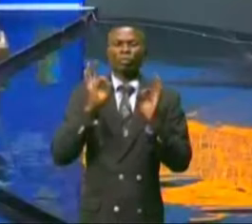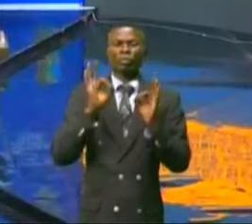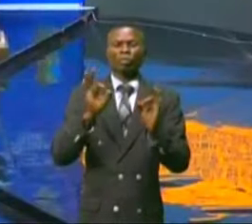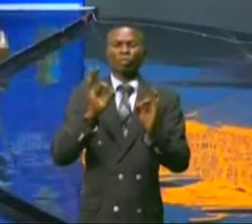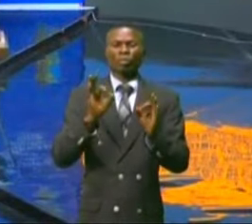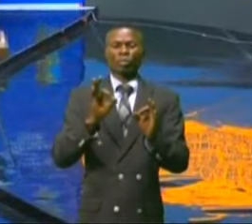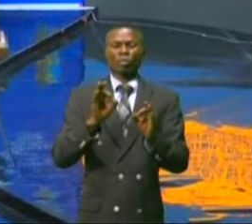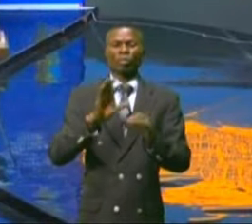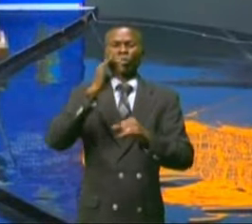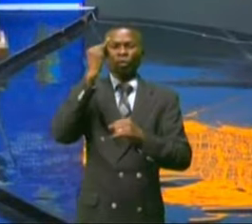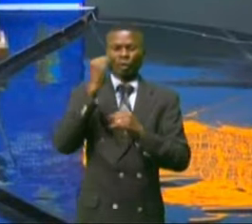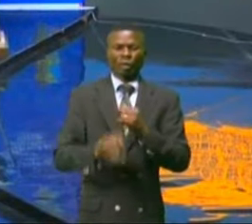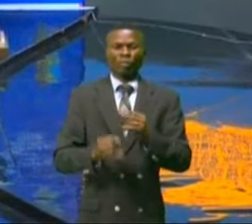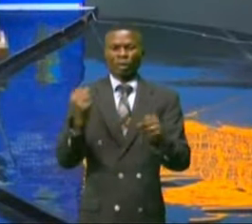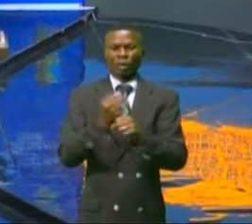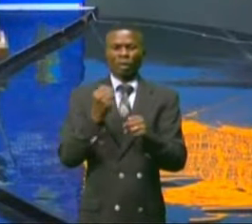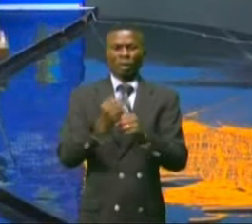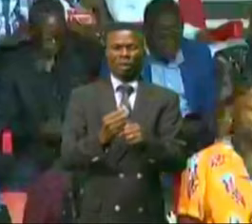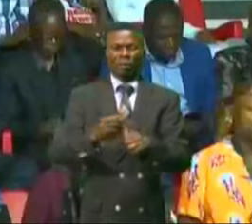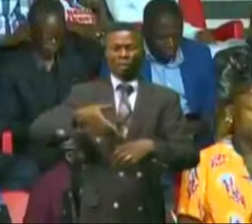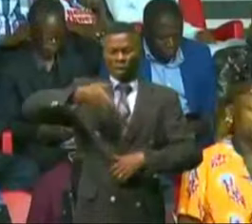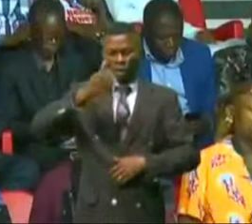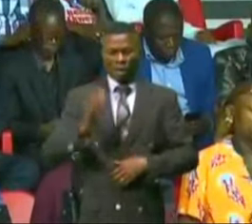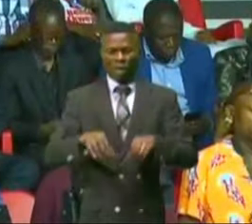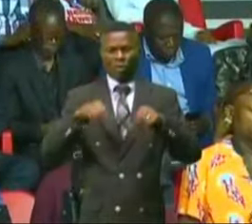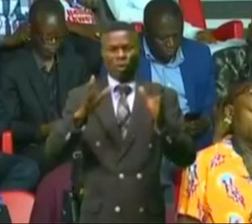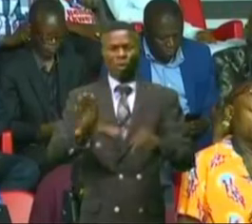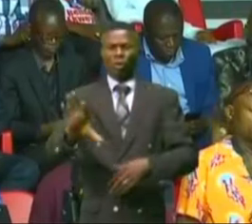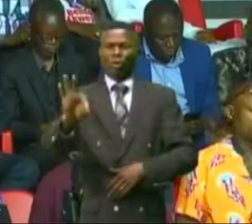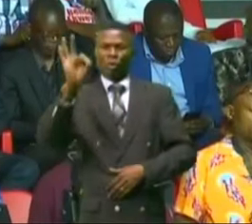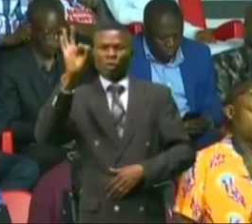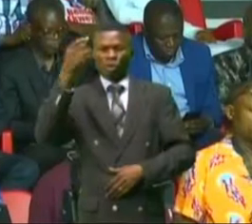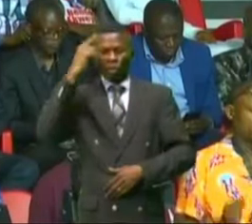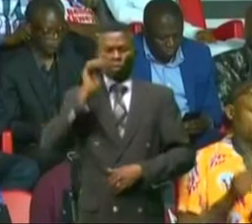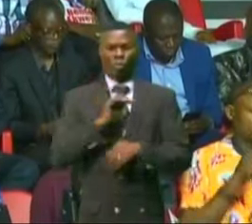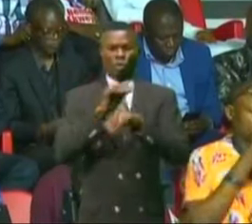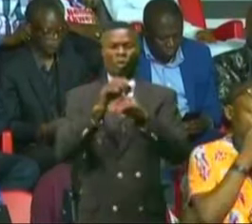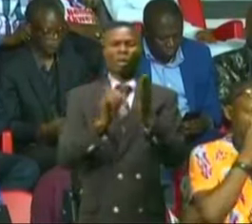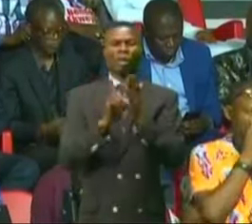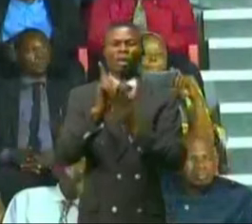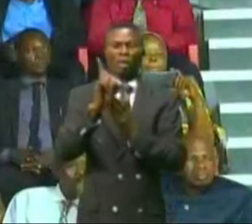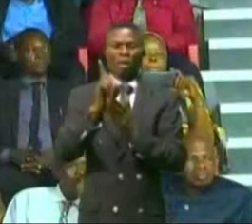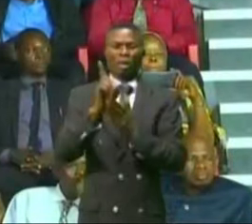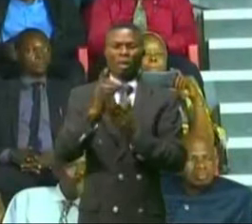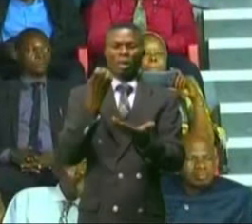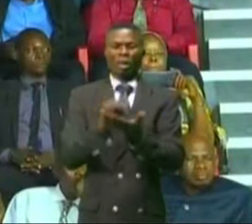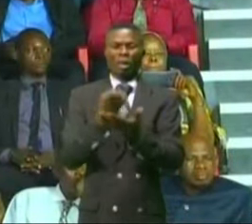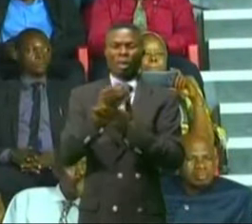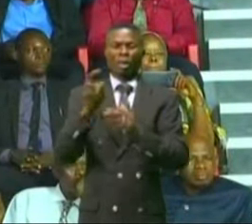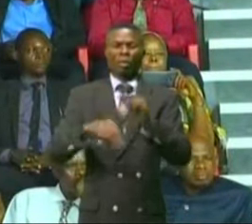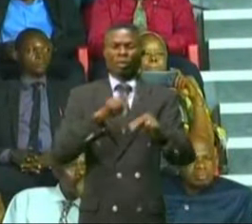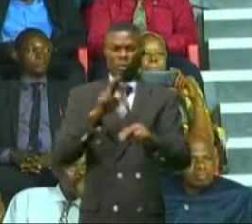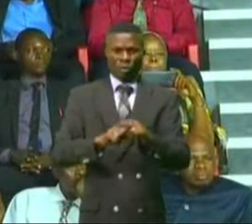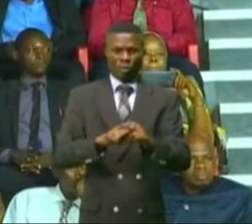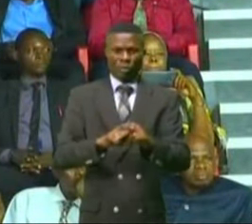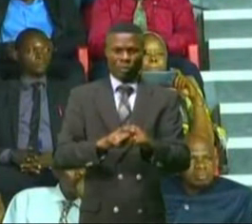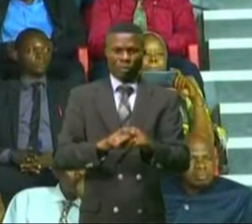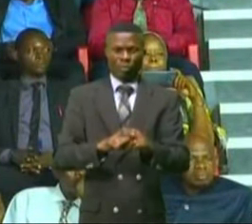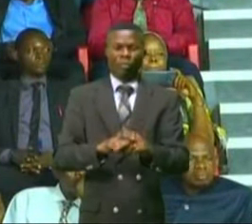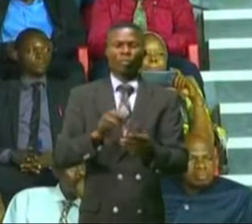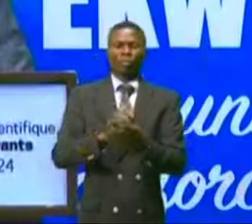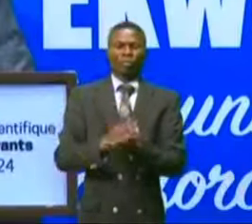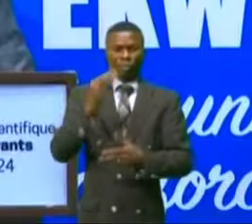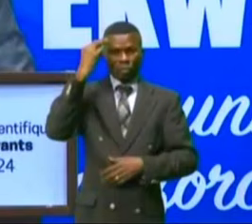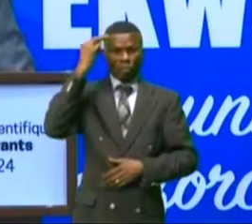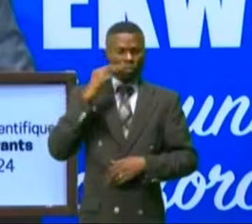du conclave du génie scientifique congolais ont été retenus pour contribuer au développement de l'économie nationale. Gilbert Kabanda,